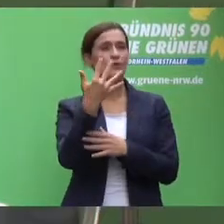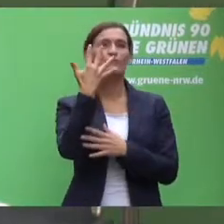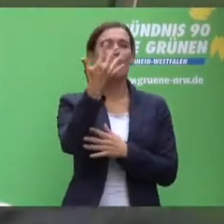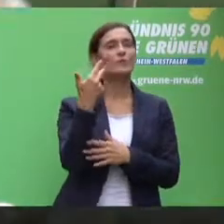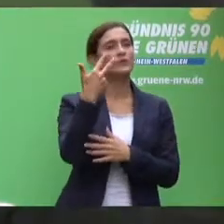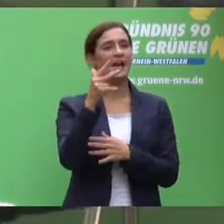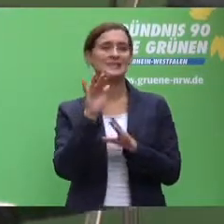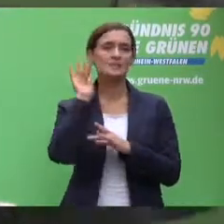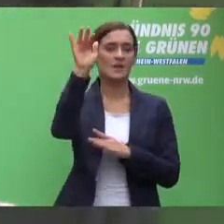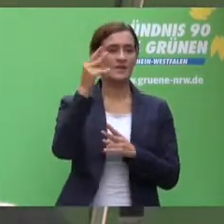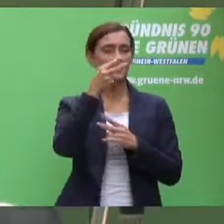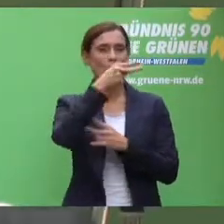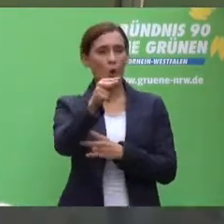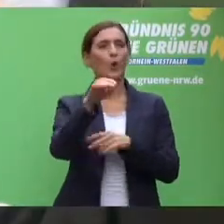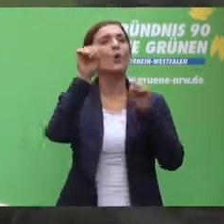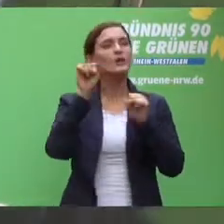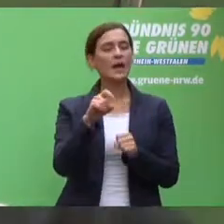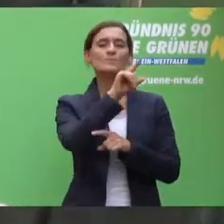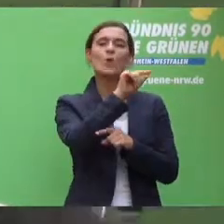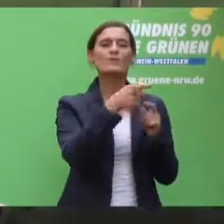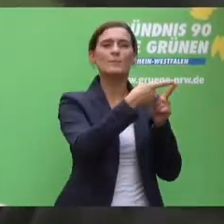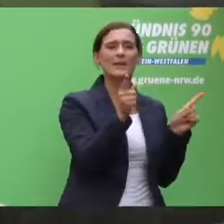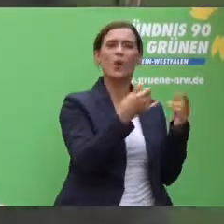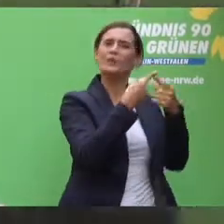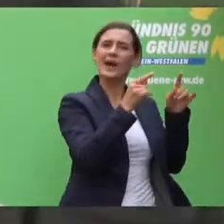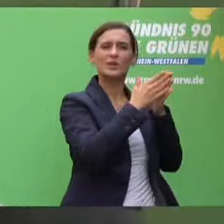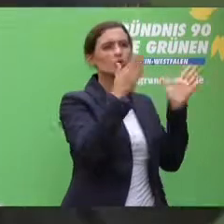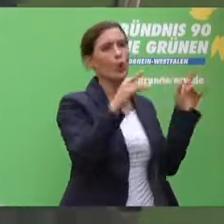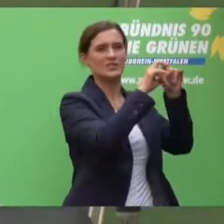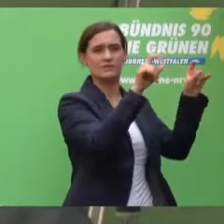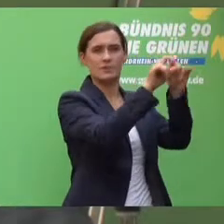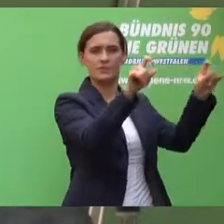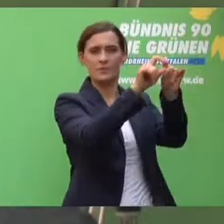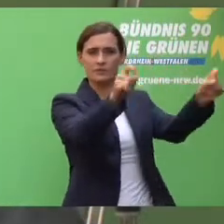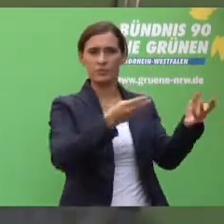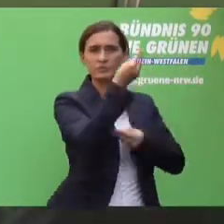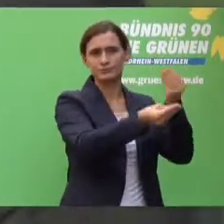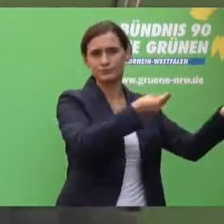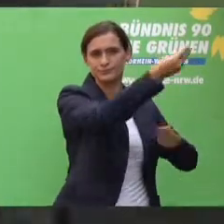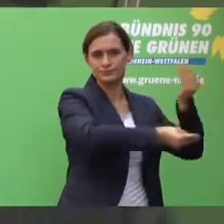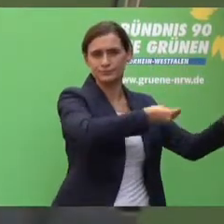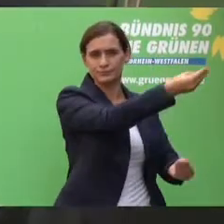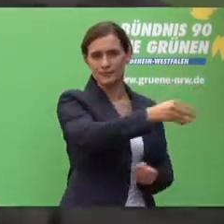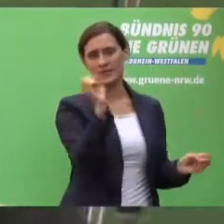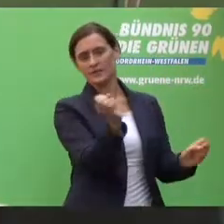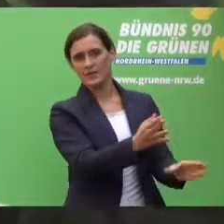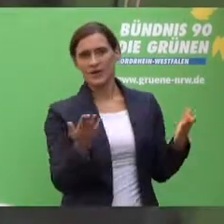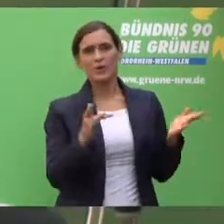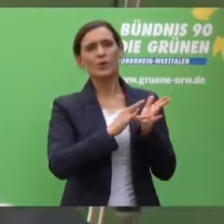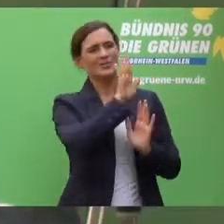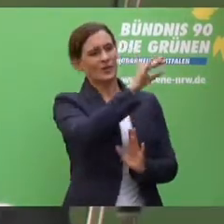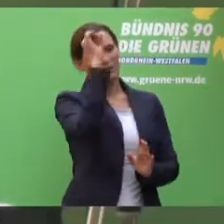Milliarden Euro, die Sie den Mövenpicks und anderen großen Konzernen hinterhergeworfen haben, ihre